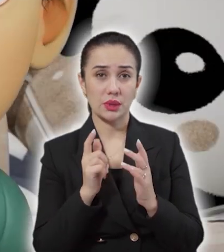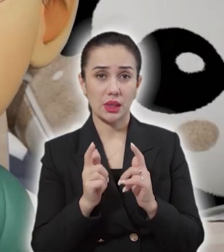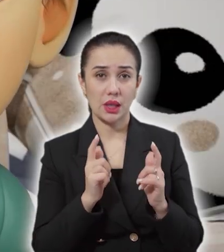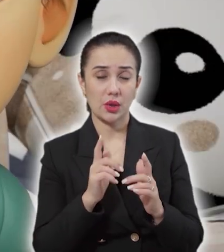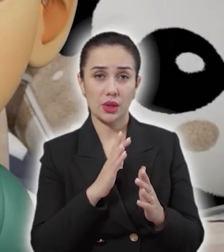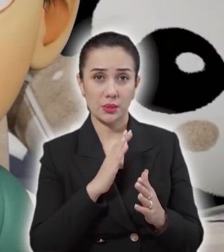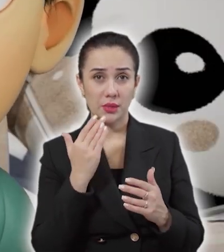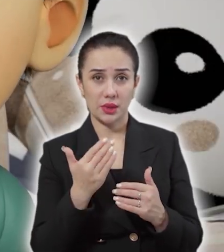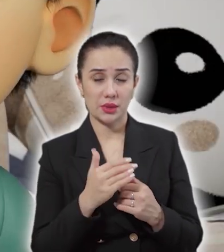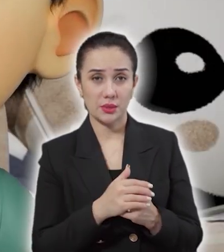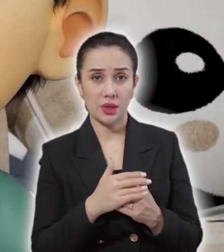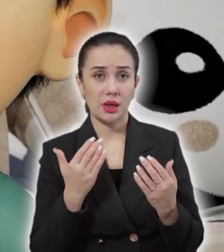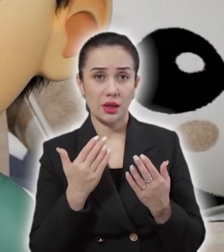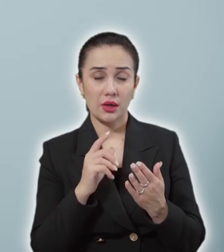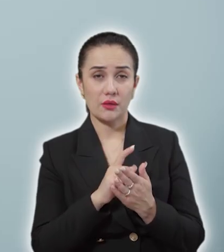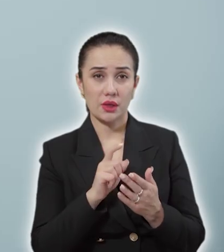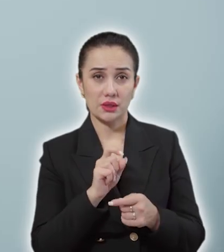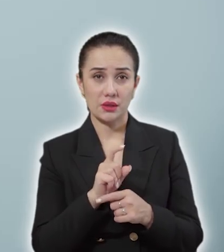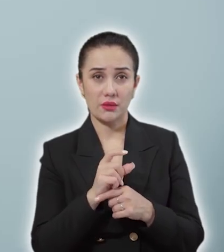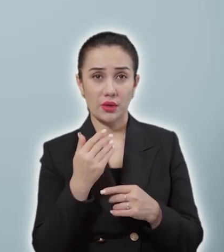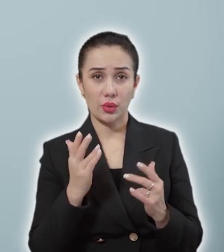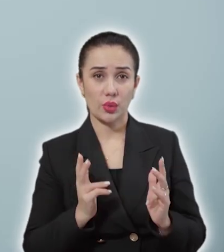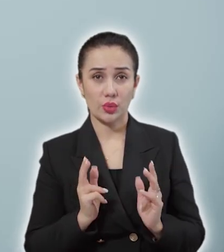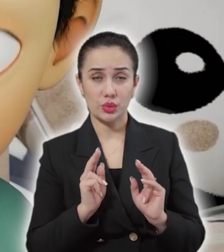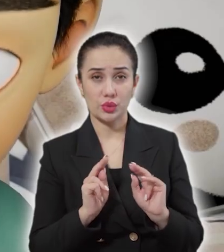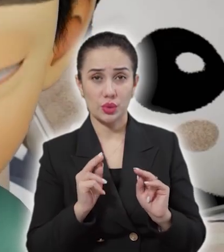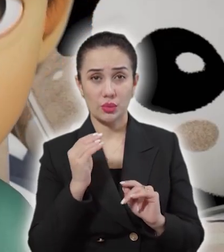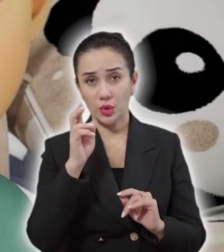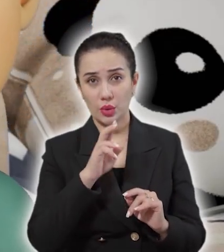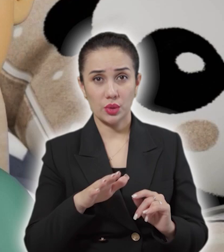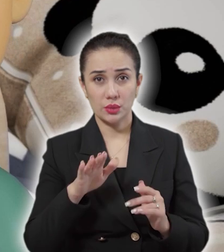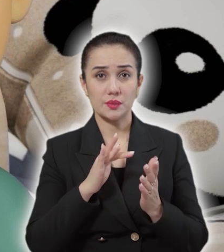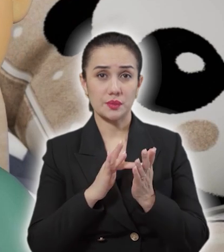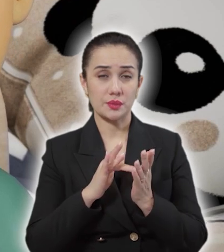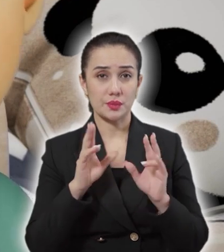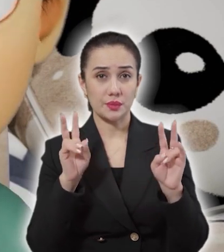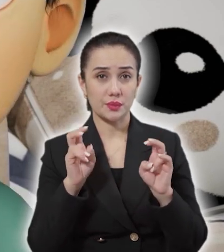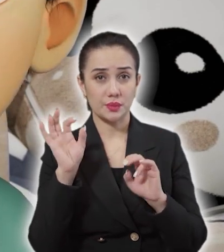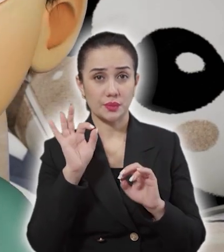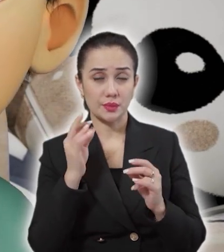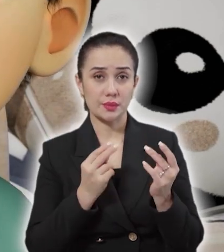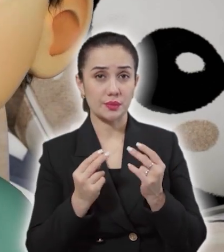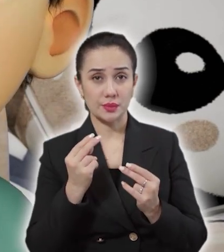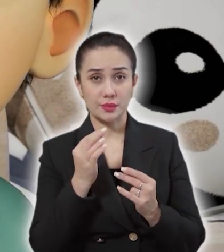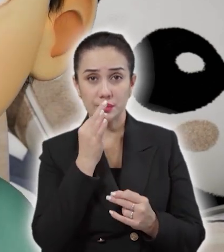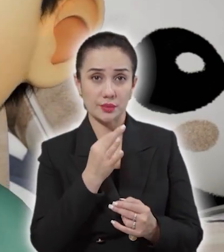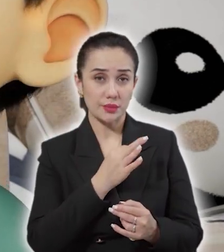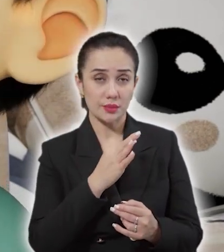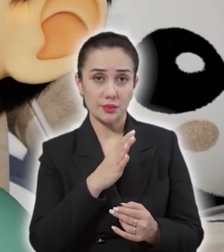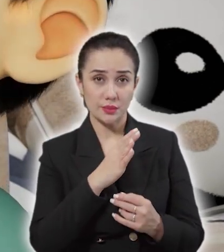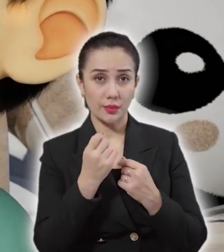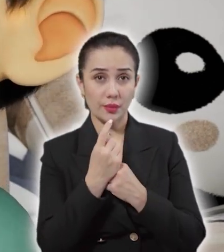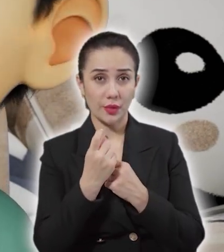Men uy vazifasini tayyorlayotgandim. Qanaqa vazifa? Ustozimiz yurtim bo'ylab sayohat mavzusida rasm